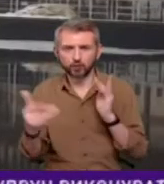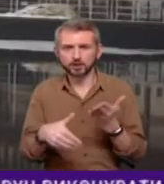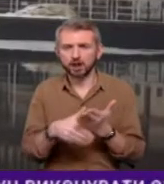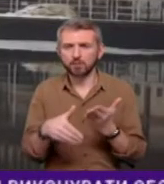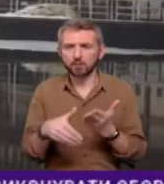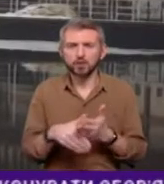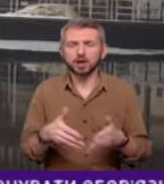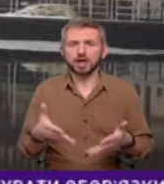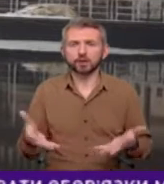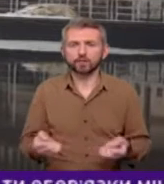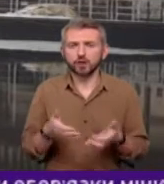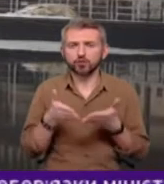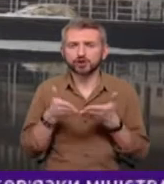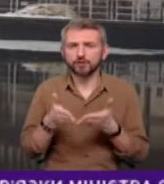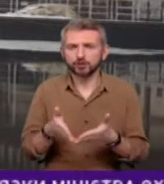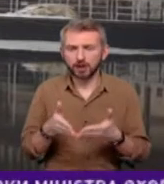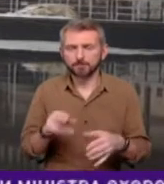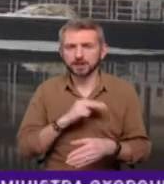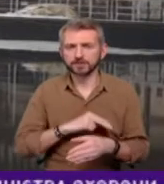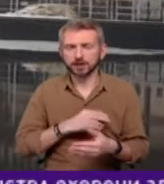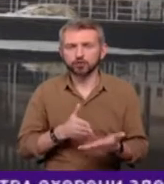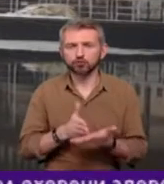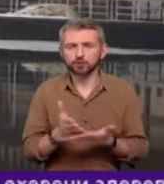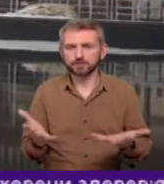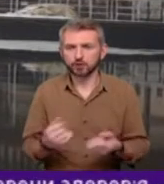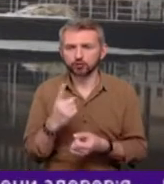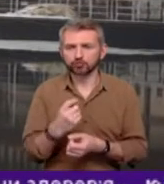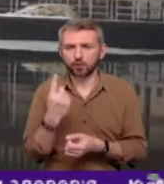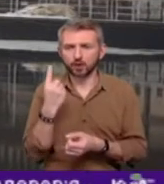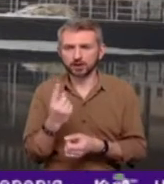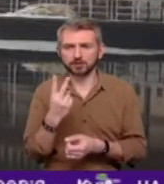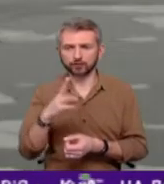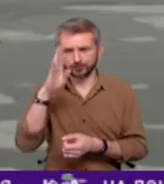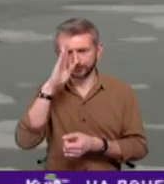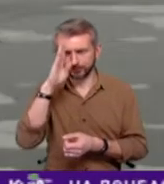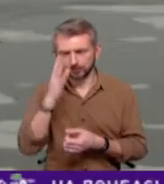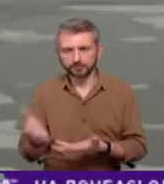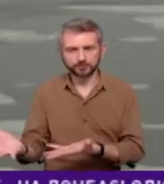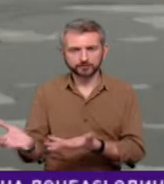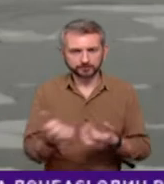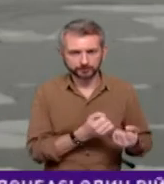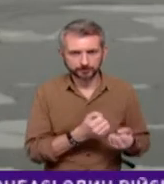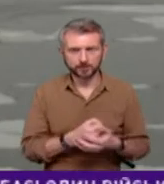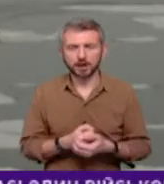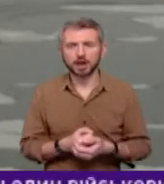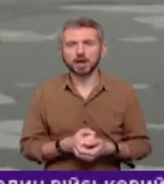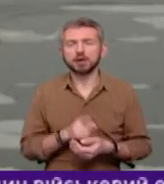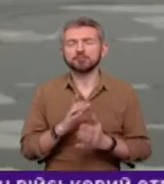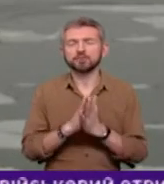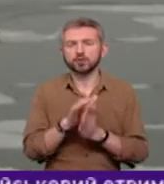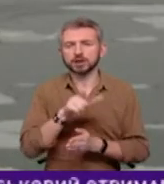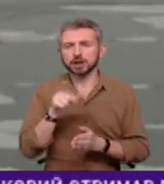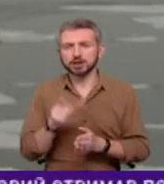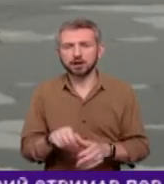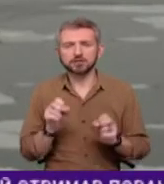та рятувального човна працівники служби порятунку 101 доправили двох чоловіків неушкодженими на берег. Рятувальники закликають киян